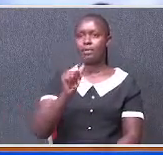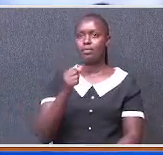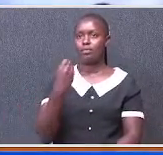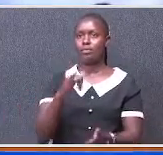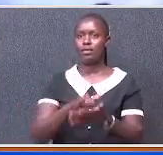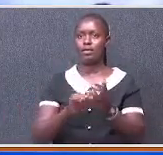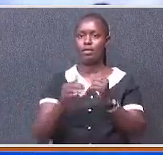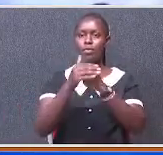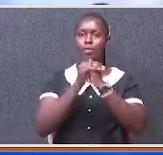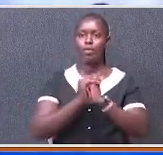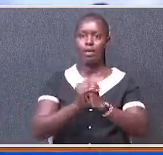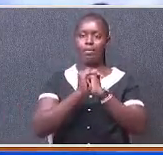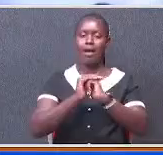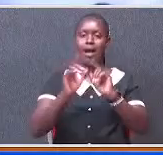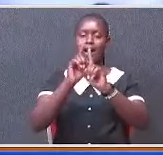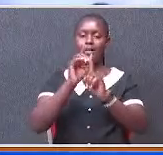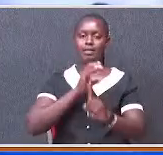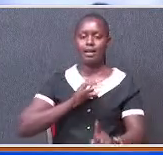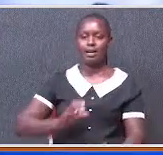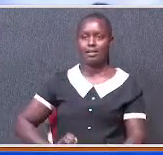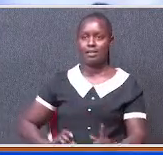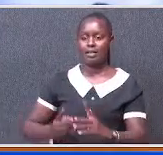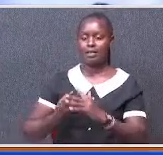kuabudu Kikristo ilianza.